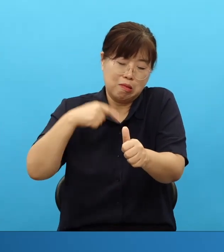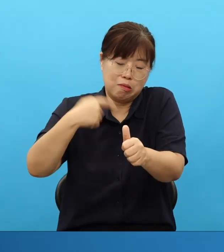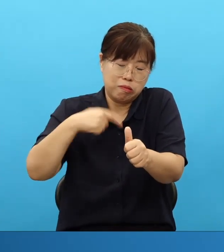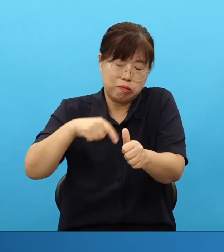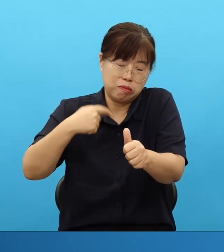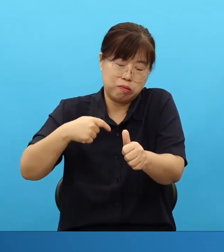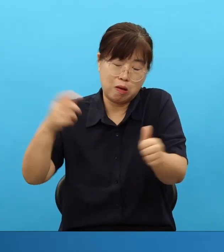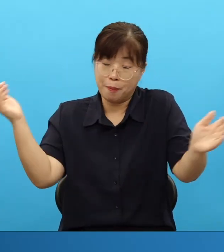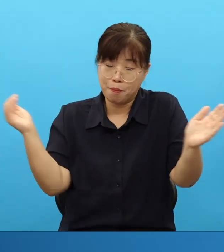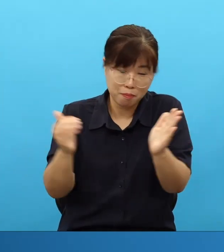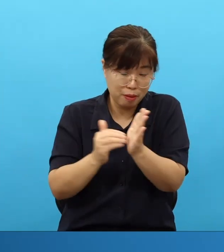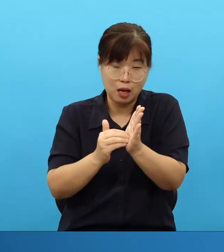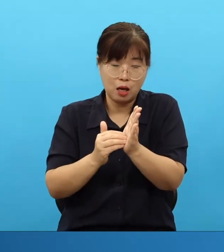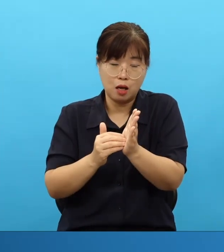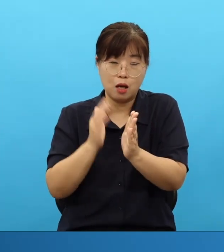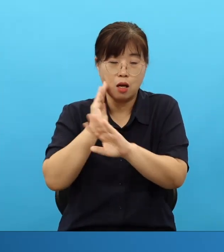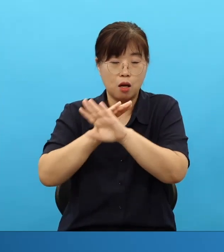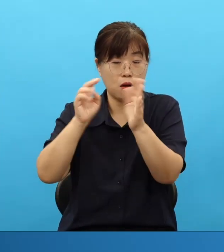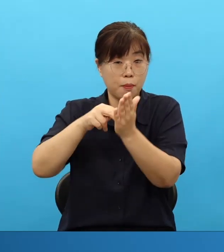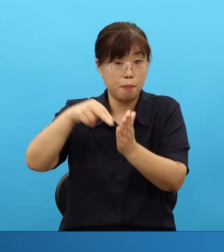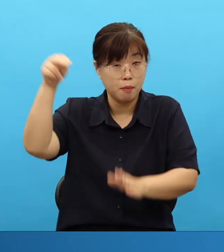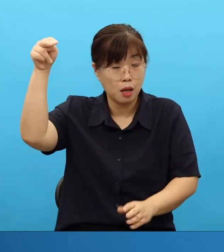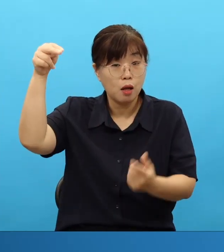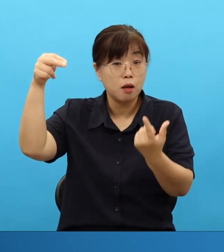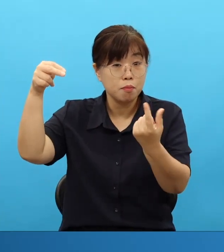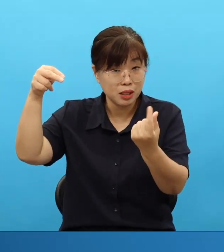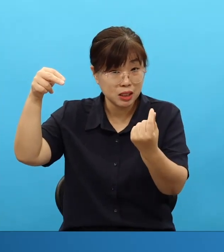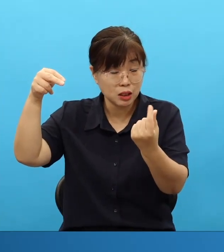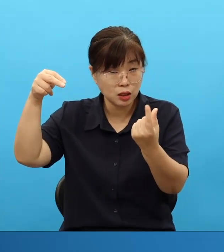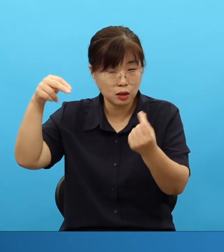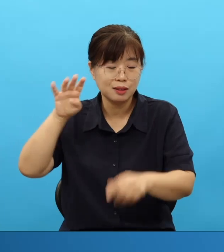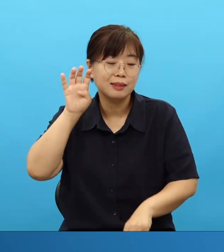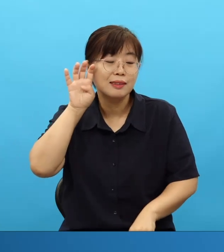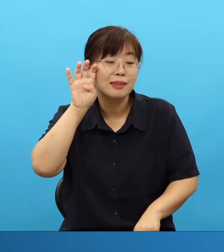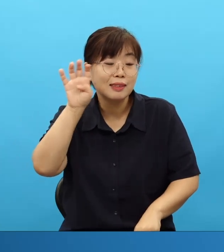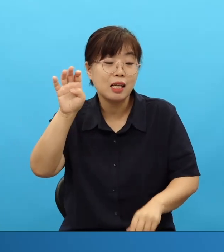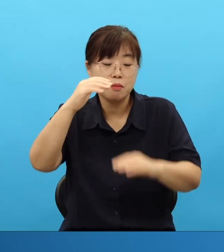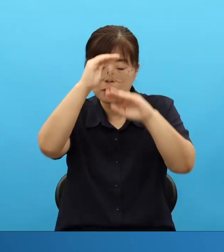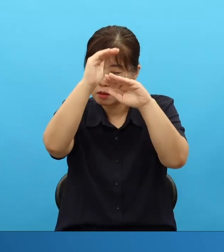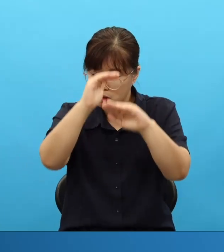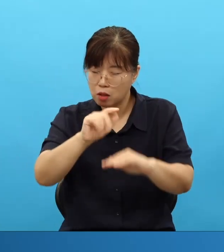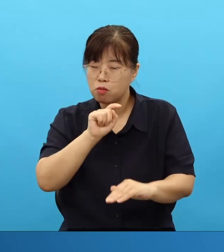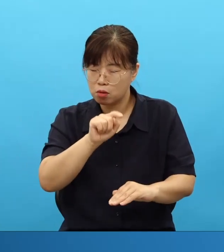혼자서 아무 답이 안 나와요 계속 겁니다